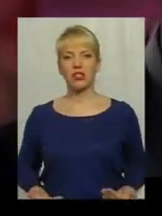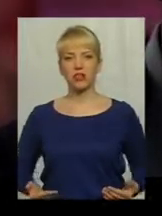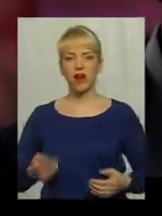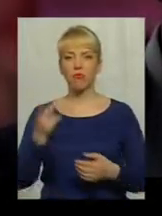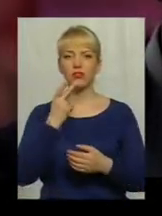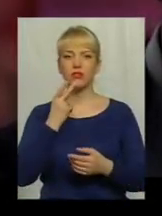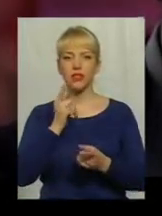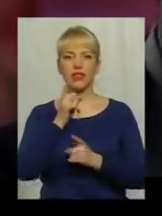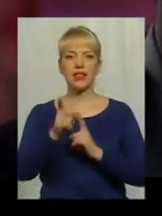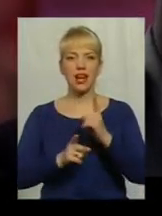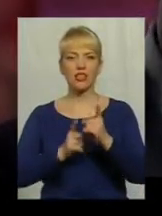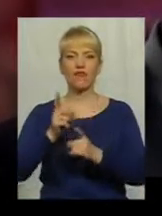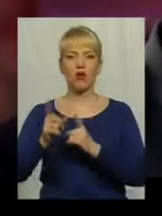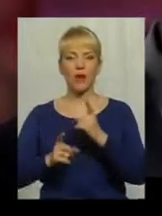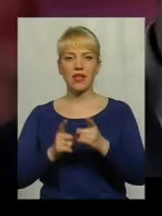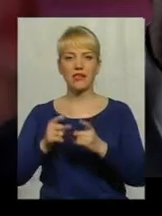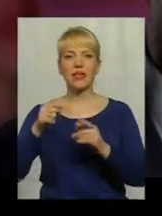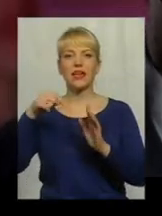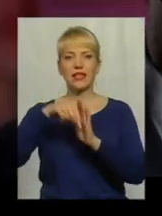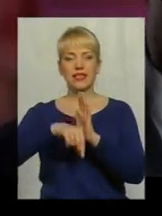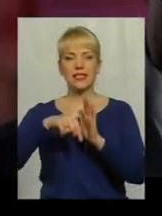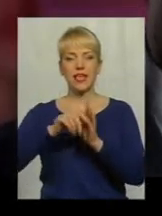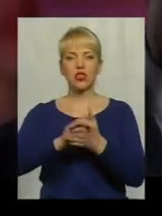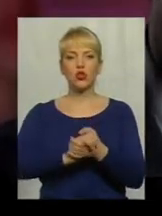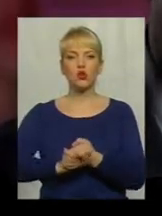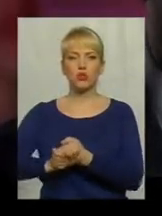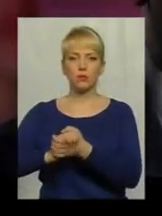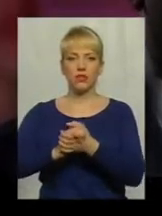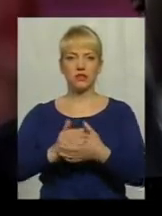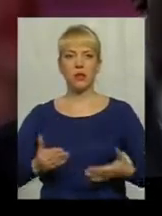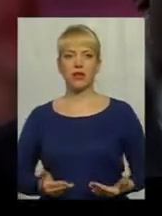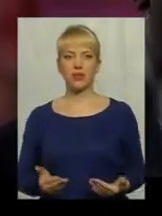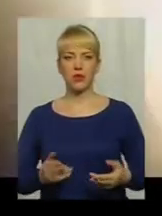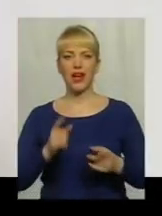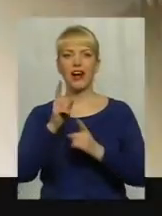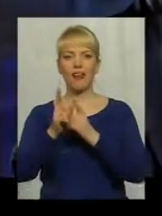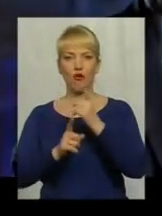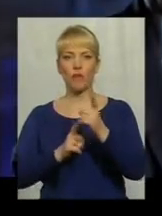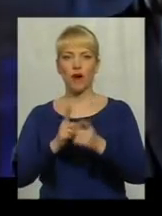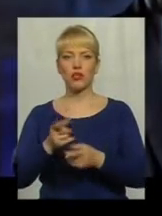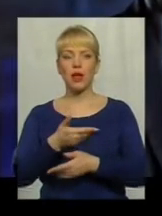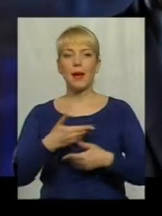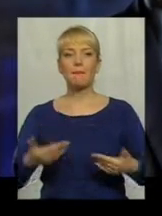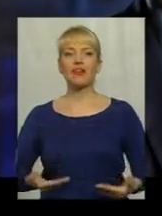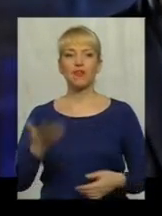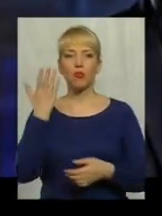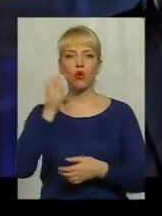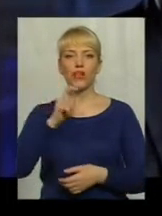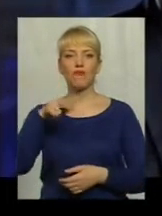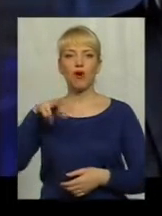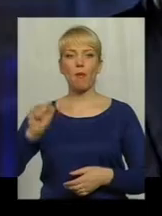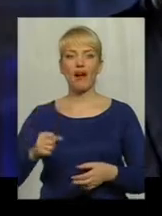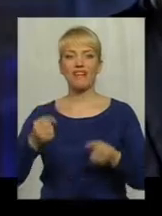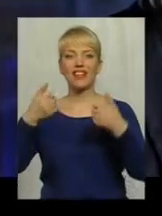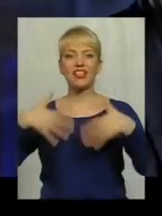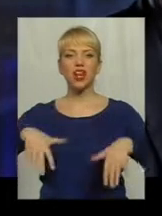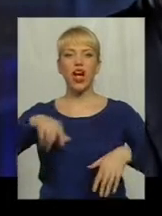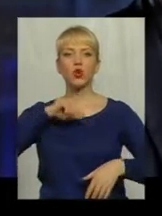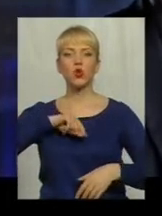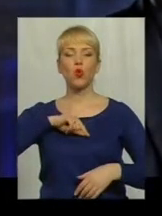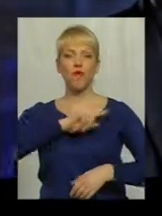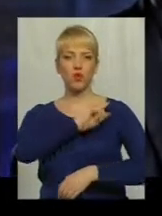трансформації, значить суспільство переживає реформацію. Ми живемо, коли Європа втрачає духовну силу.